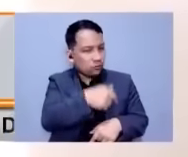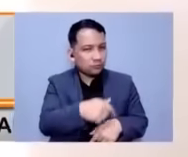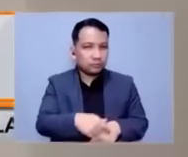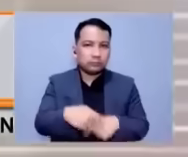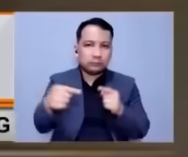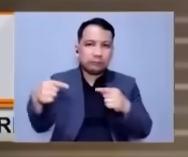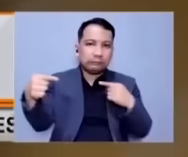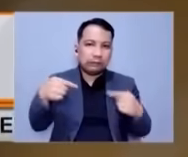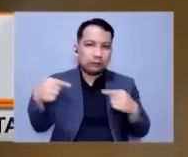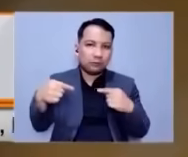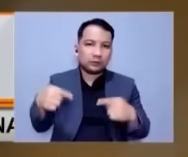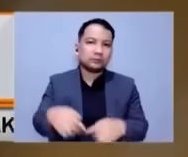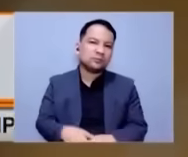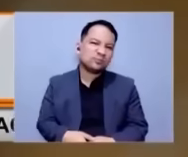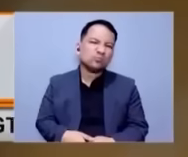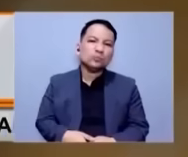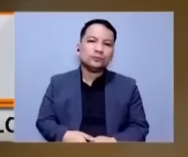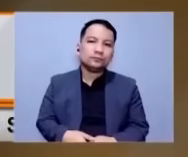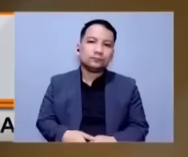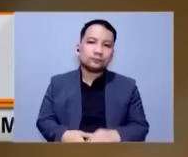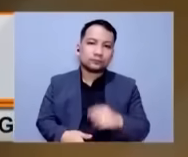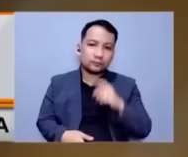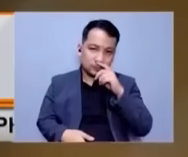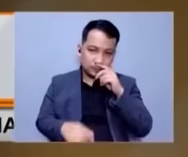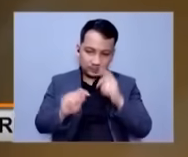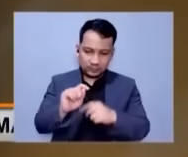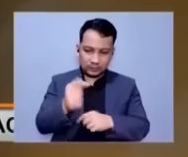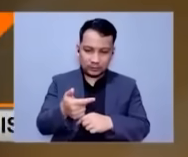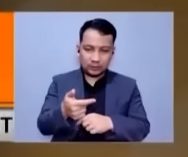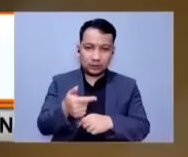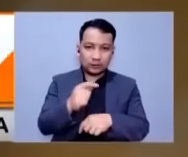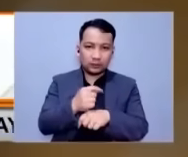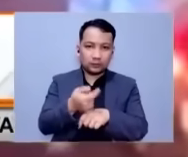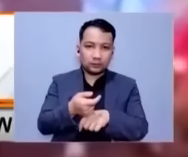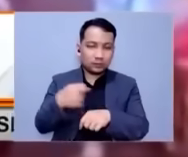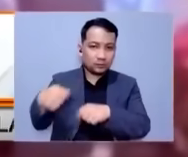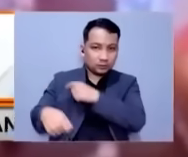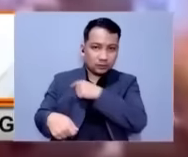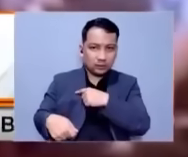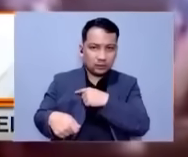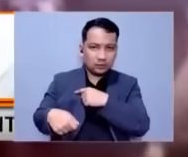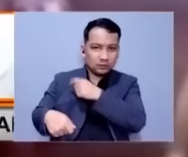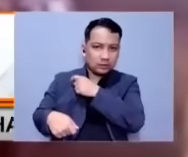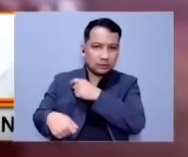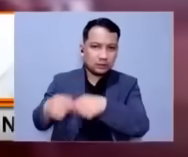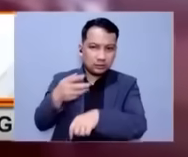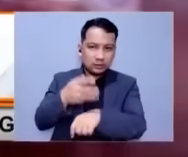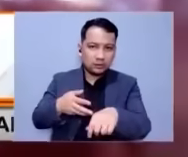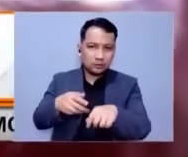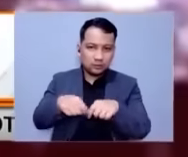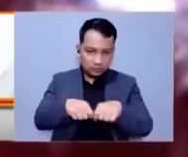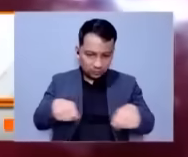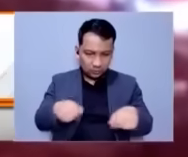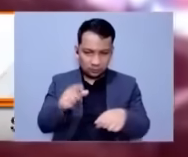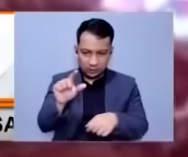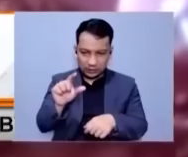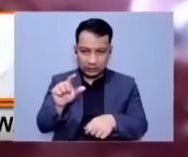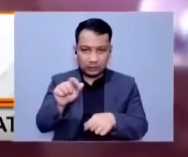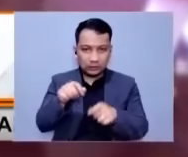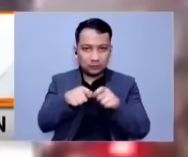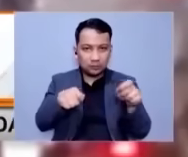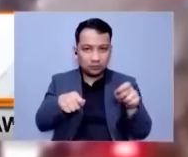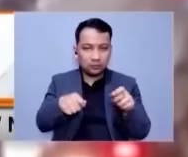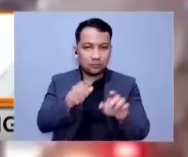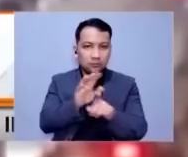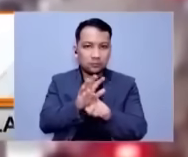road rage. Ayon pa sa Taguig Police, mababaw lang ang sugat ng siklista dahil maliit na patalim lang ang ginamit. Dahil viral na ang